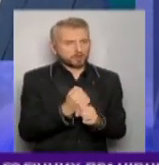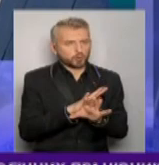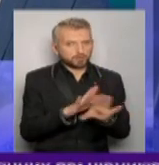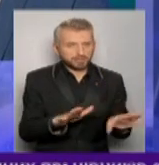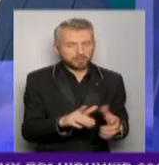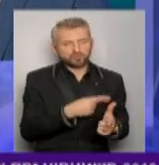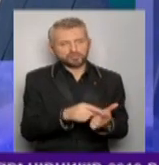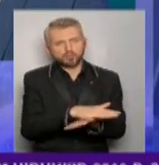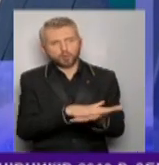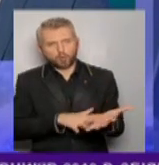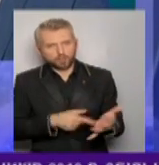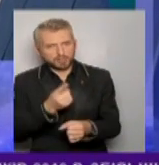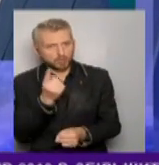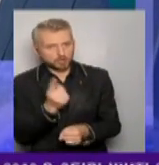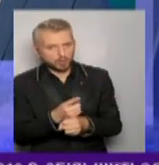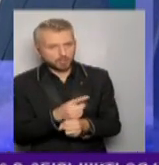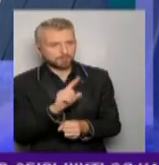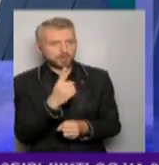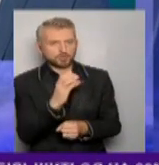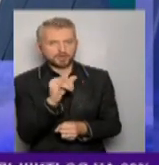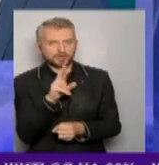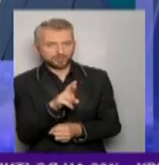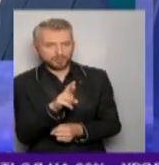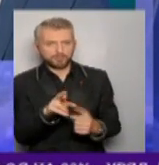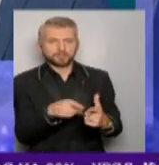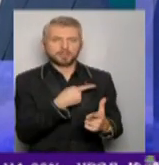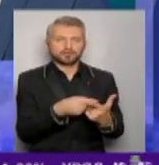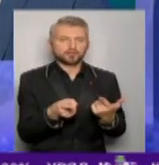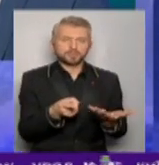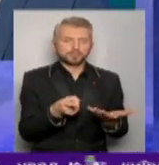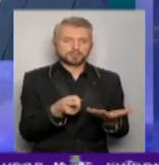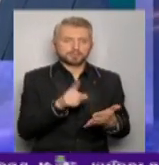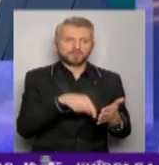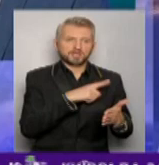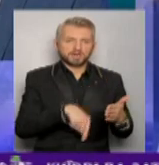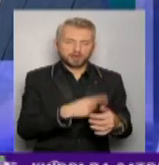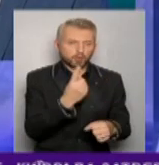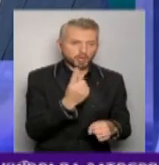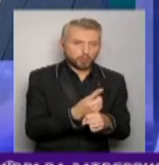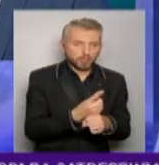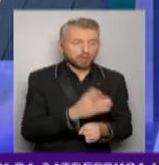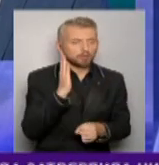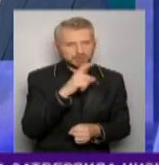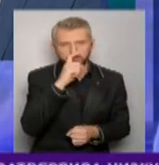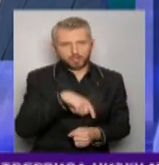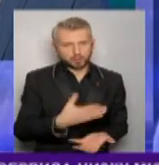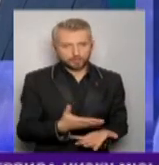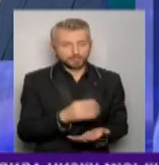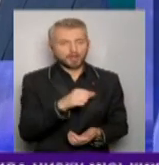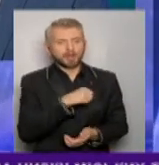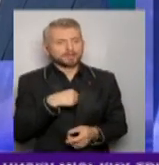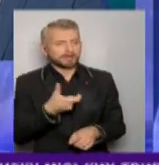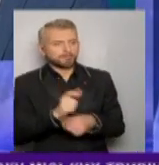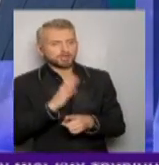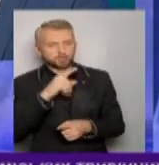чи продовжили мораторій 1 січня, чи відмінили мораторій, буде погано. А найбільше буде